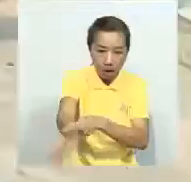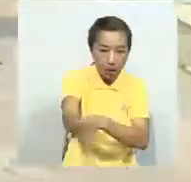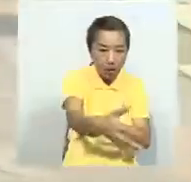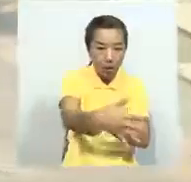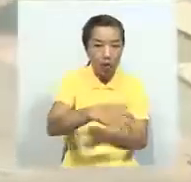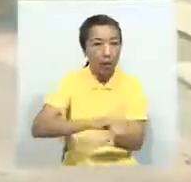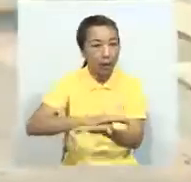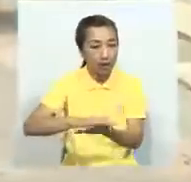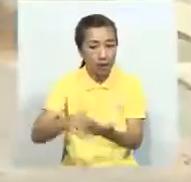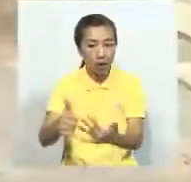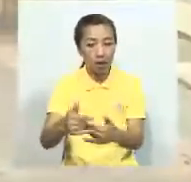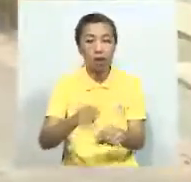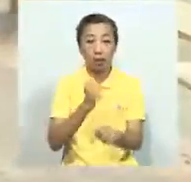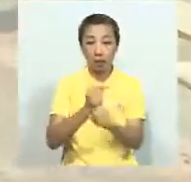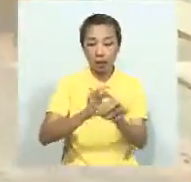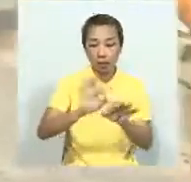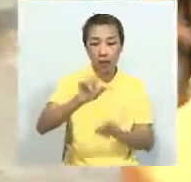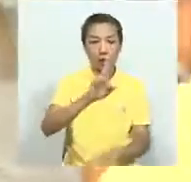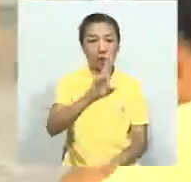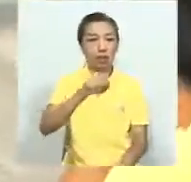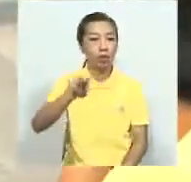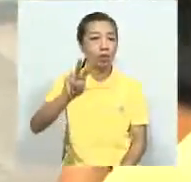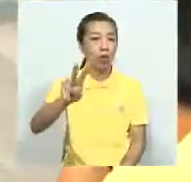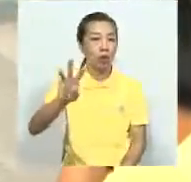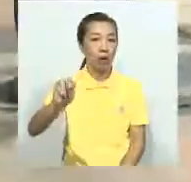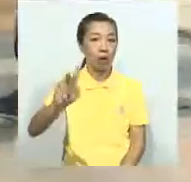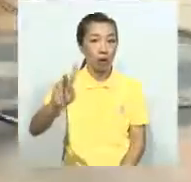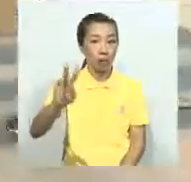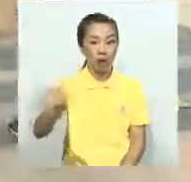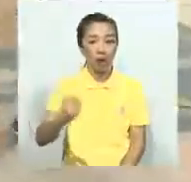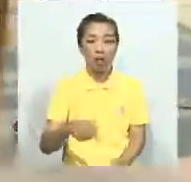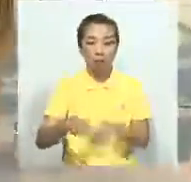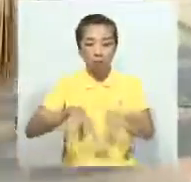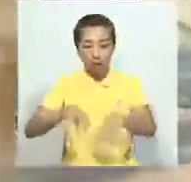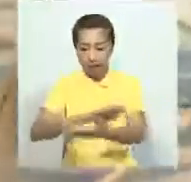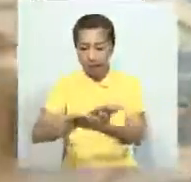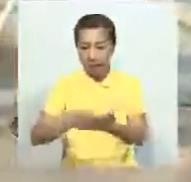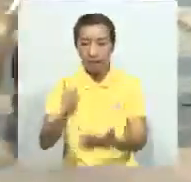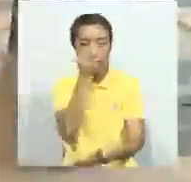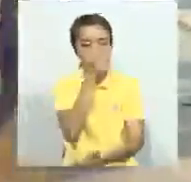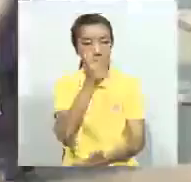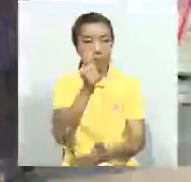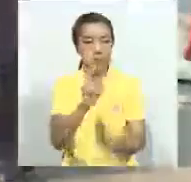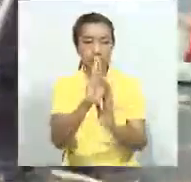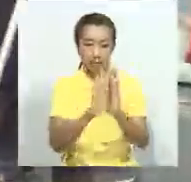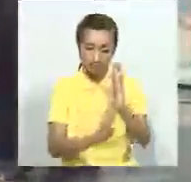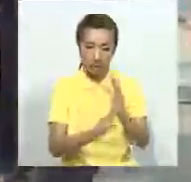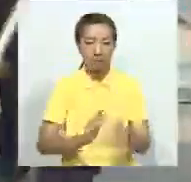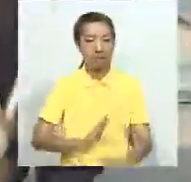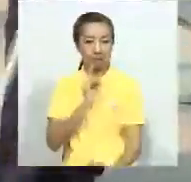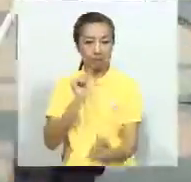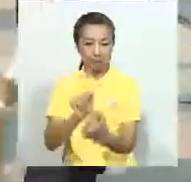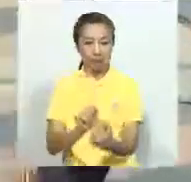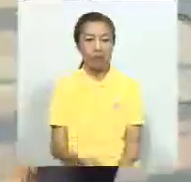ถลมากรวมระยะทาง 7.2 กิโลเมตรให้มีความสะอาดสวยงามเป็นระเบียบเรียบร้อยและสมพระเกียรติ